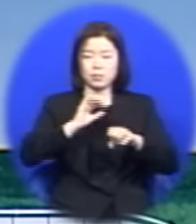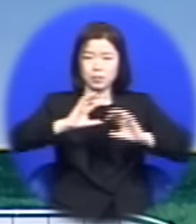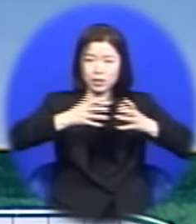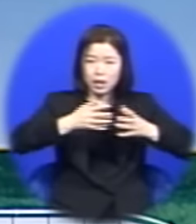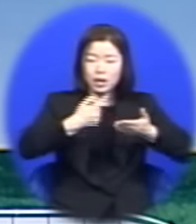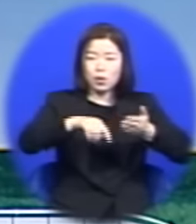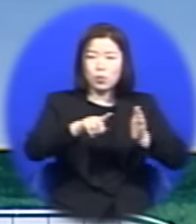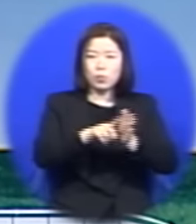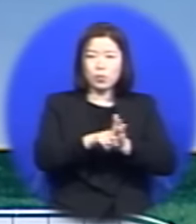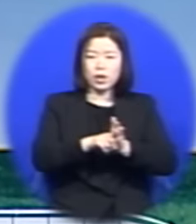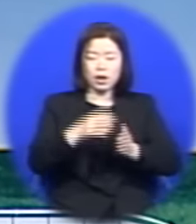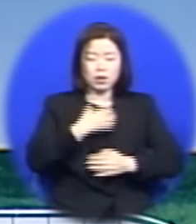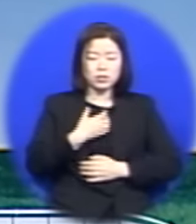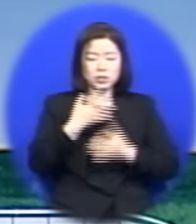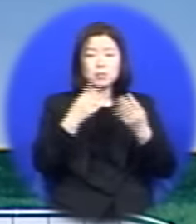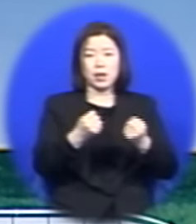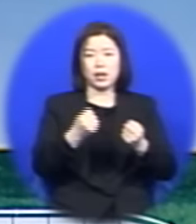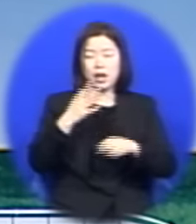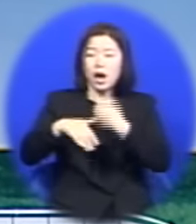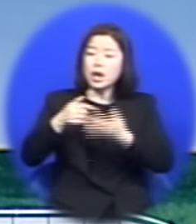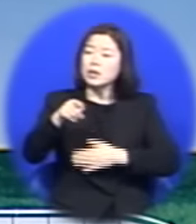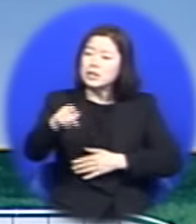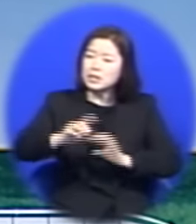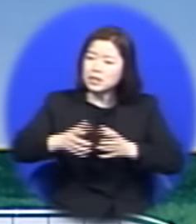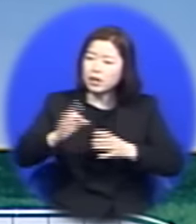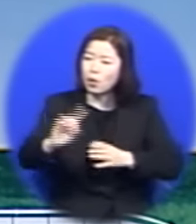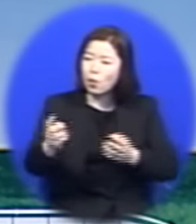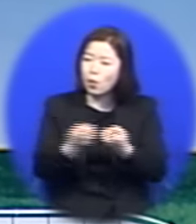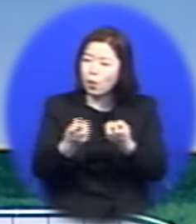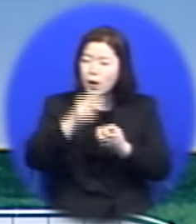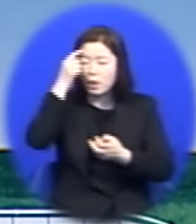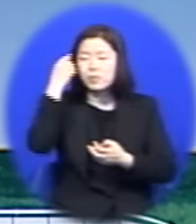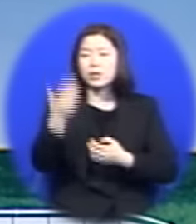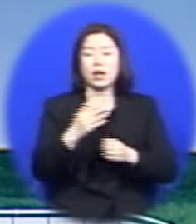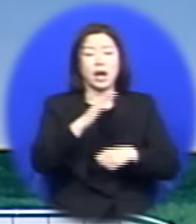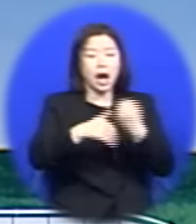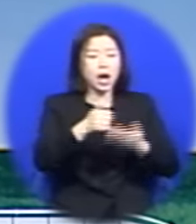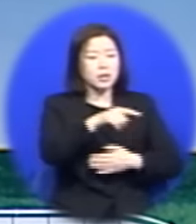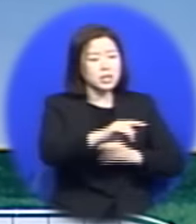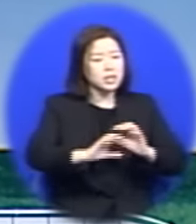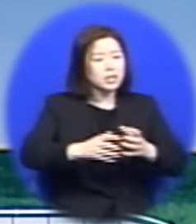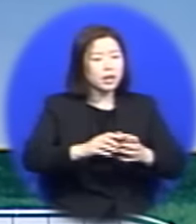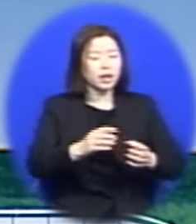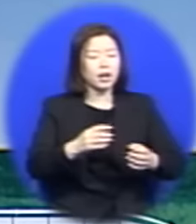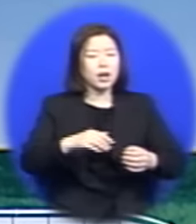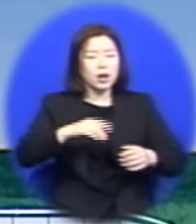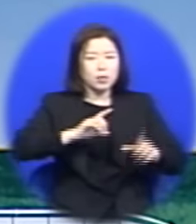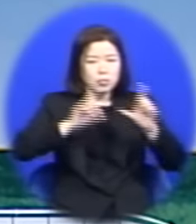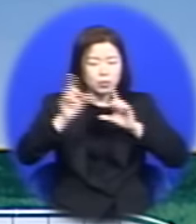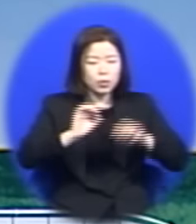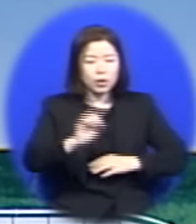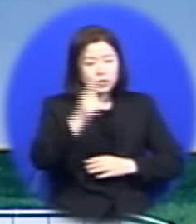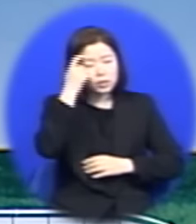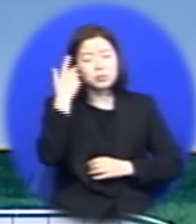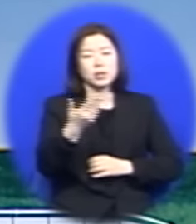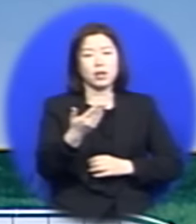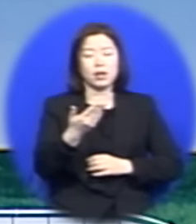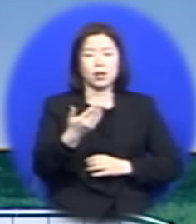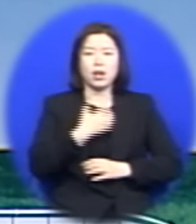많았습니다. 하나님께 나아가서 하나님 이 나라 어떻게 하면 좋습니까? 하나님 이 나라 형편을 어떻게 하면 좋습니까? 걱정이